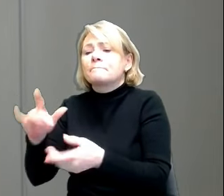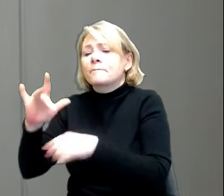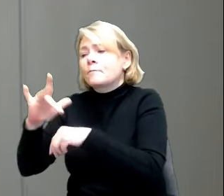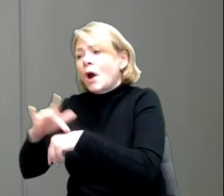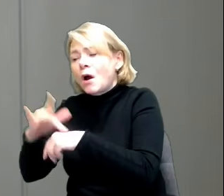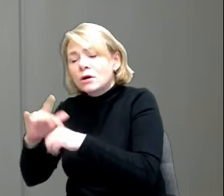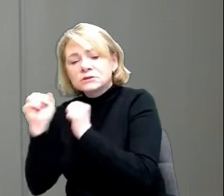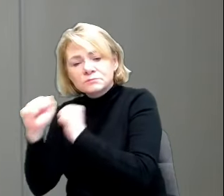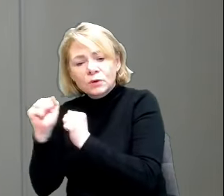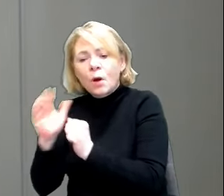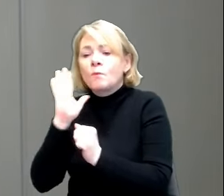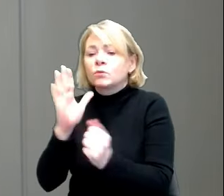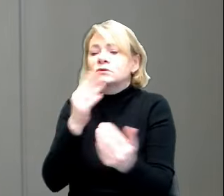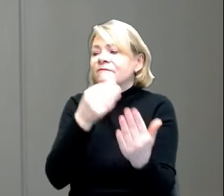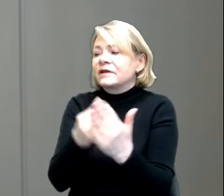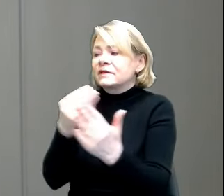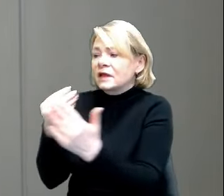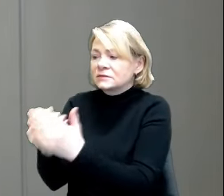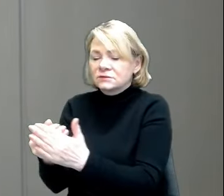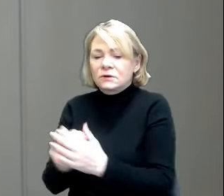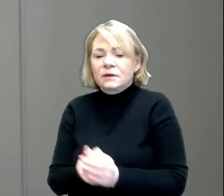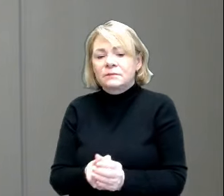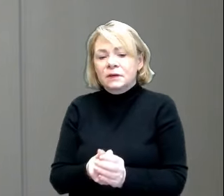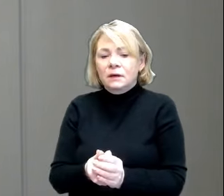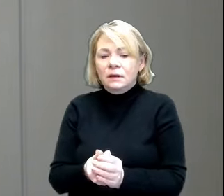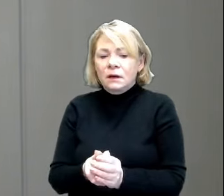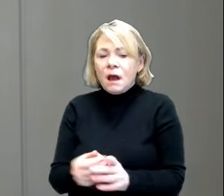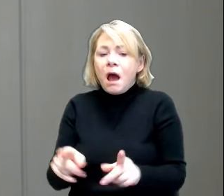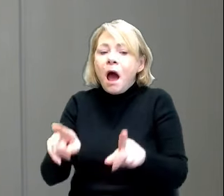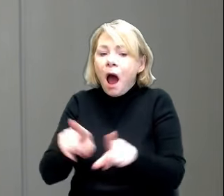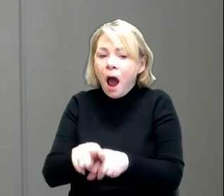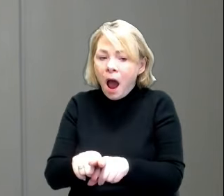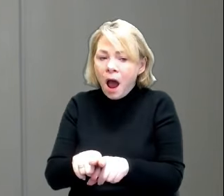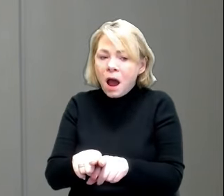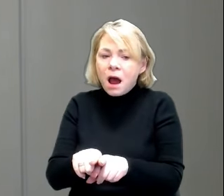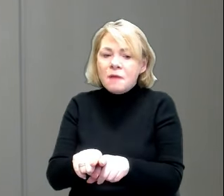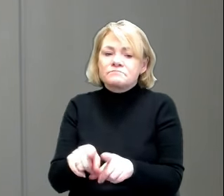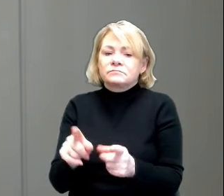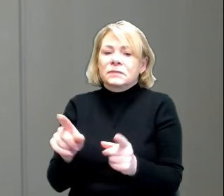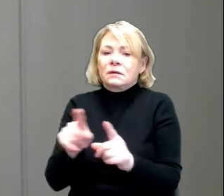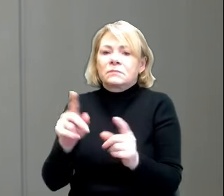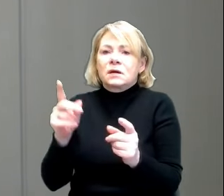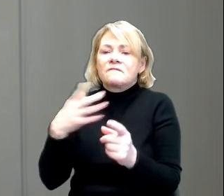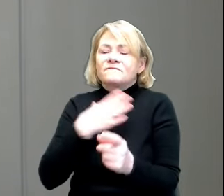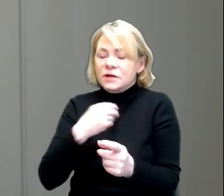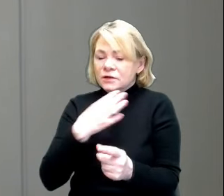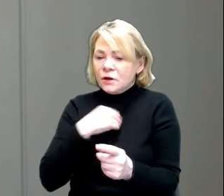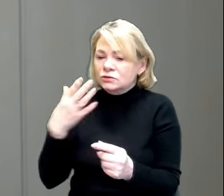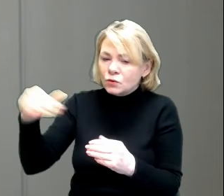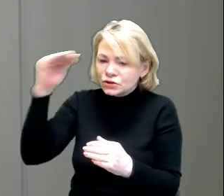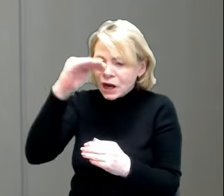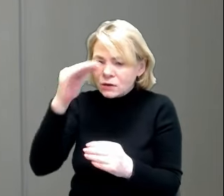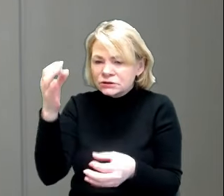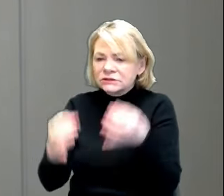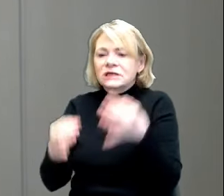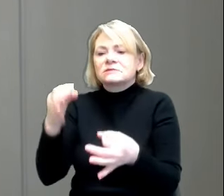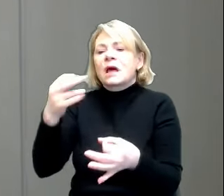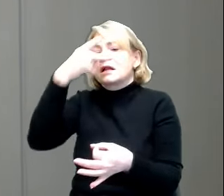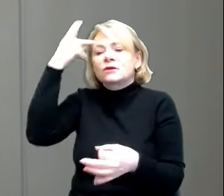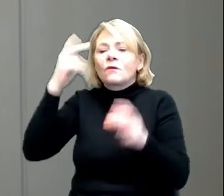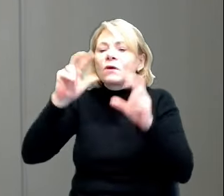finansuojamos taip kaip nurodo vilniaus administracinis teismas lietuvos administracinis teismas kaip